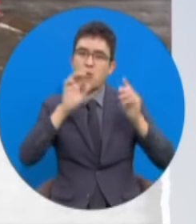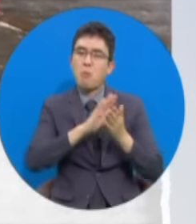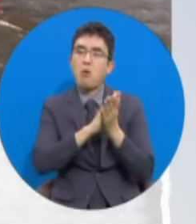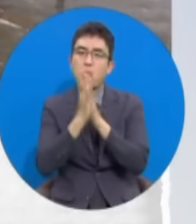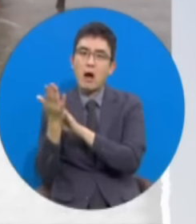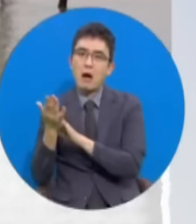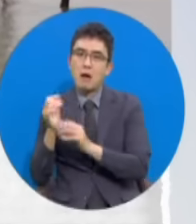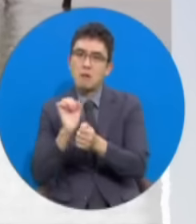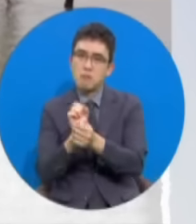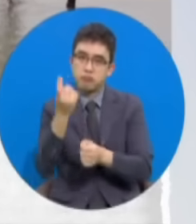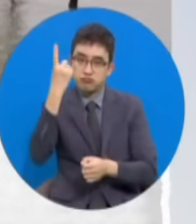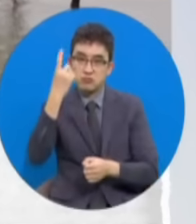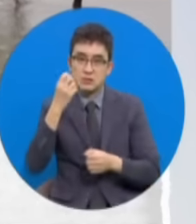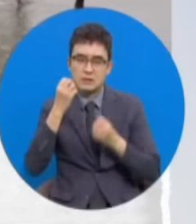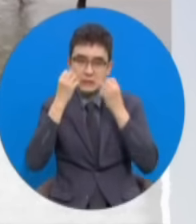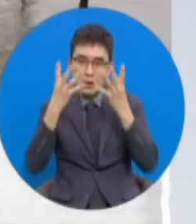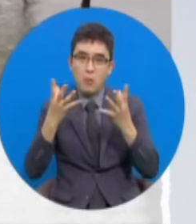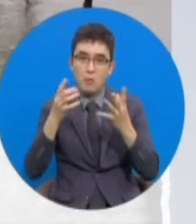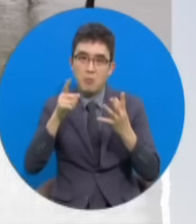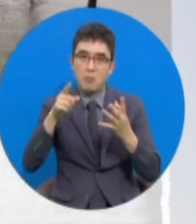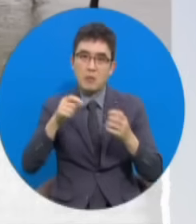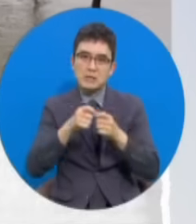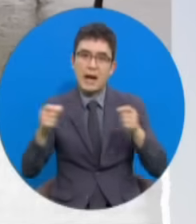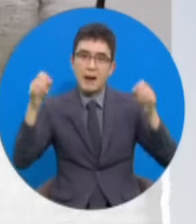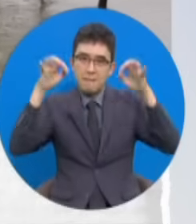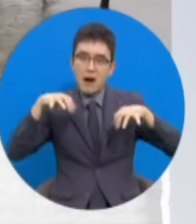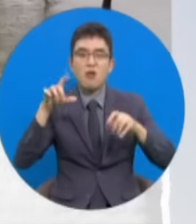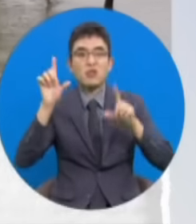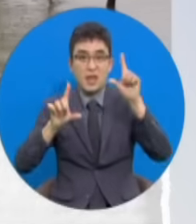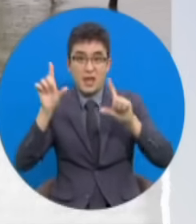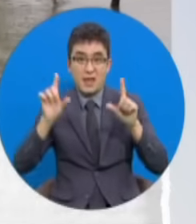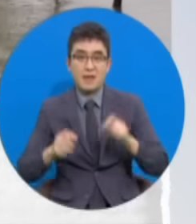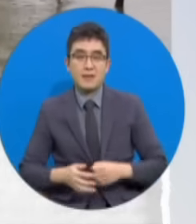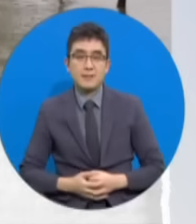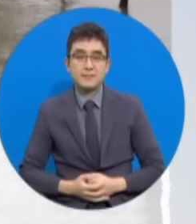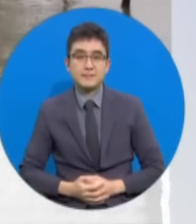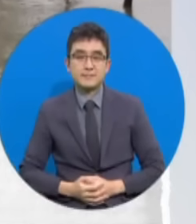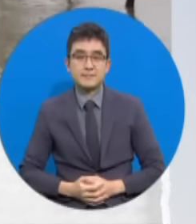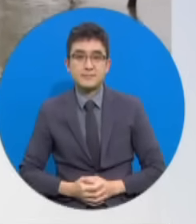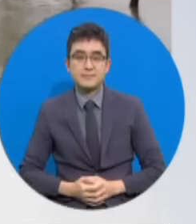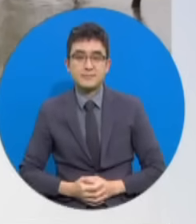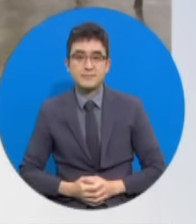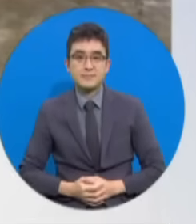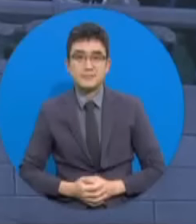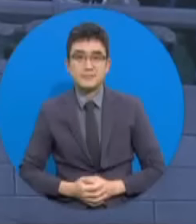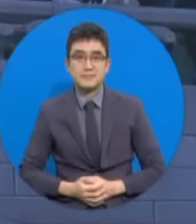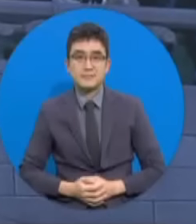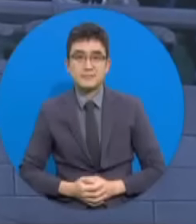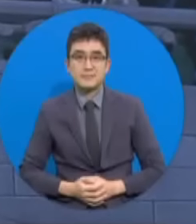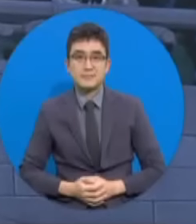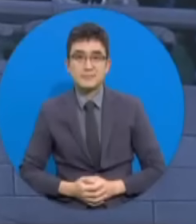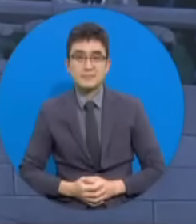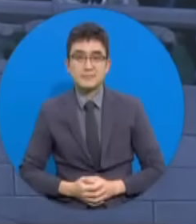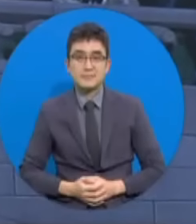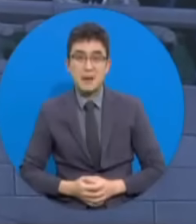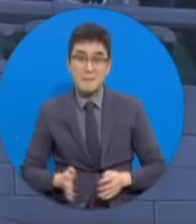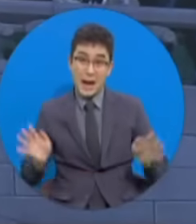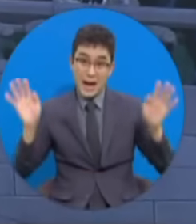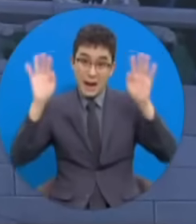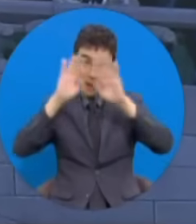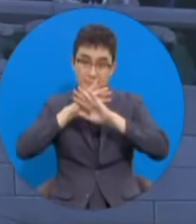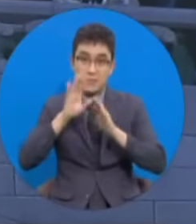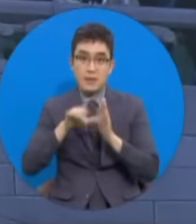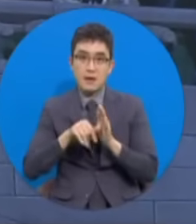초래된 그런 진짜 새롭게 생긴 그런 장마 형태라고 보시면 되겠습니다. 예. 자, 밤사이에 이래저래